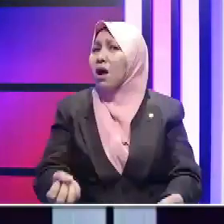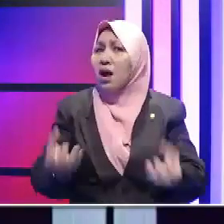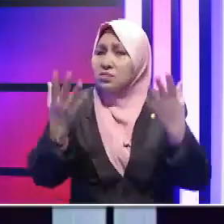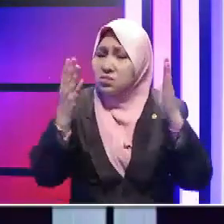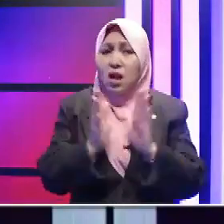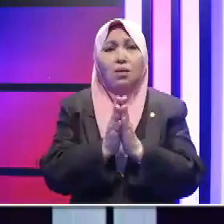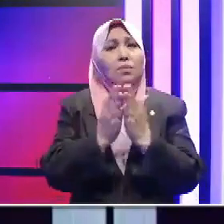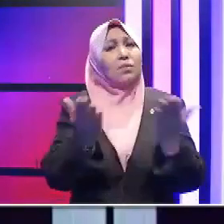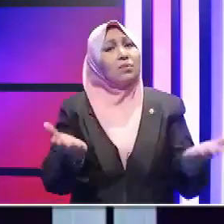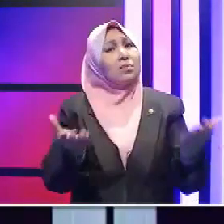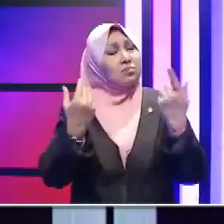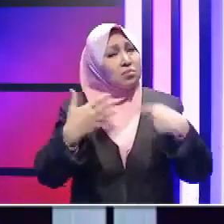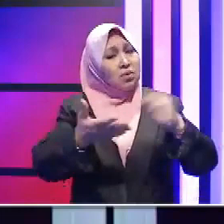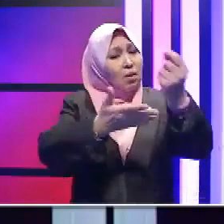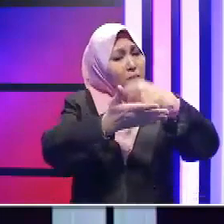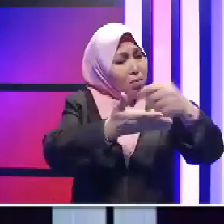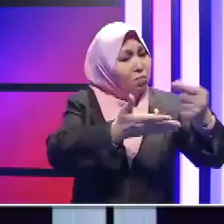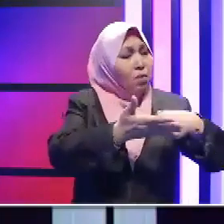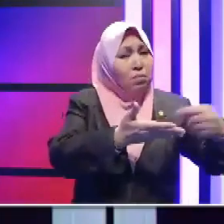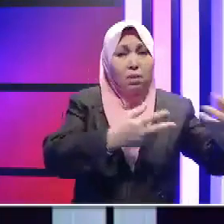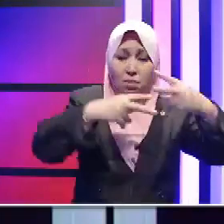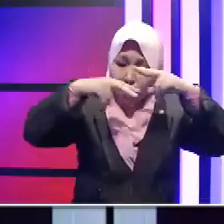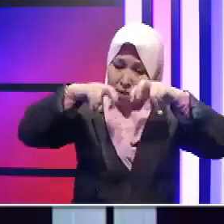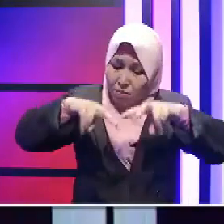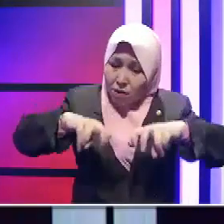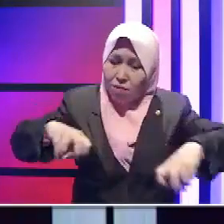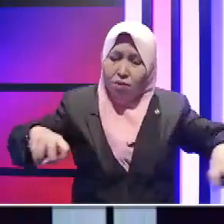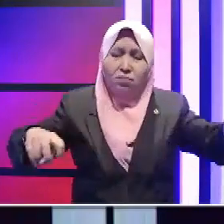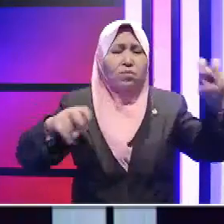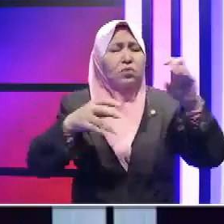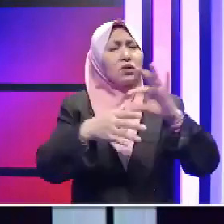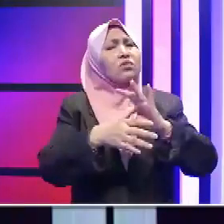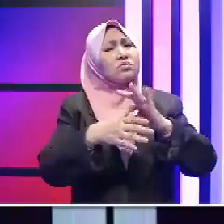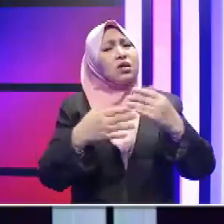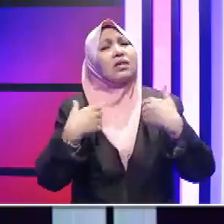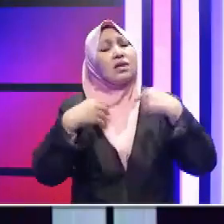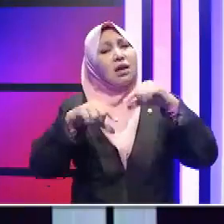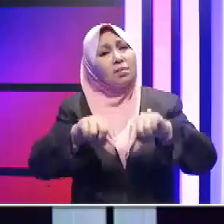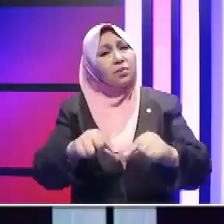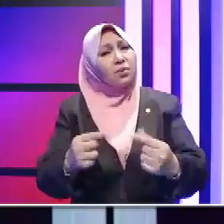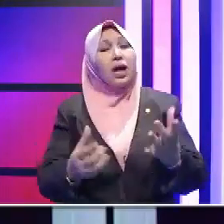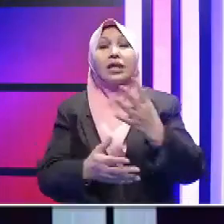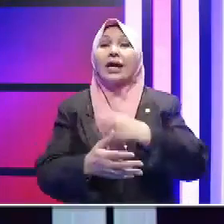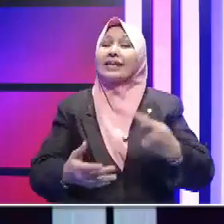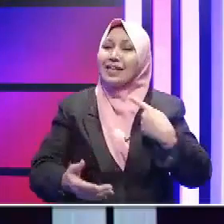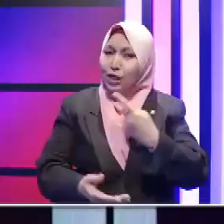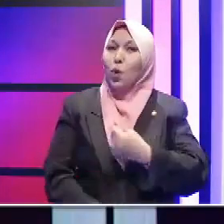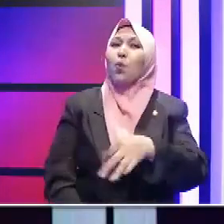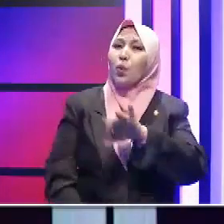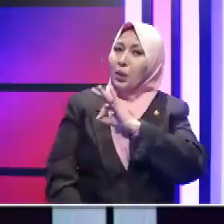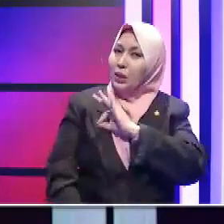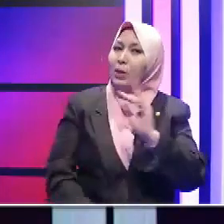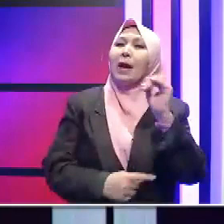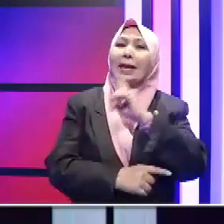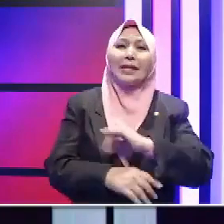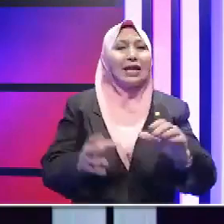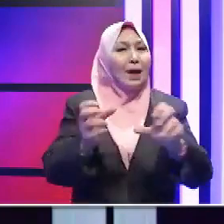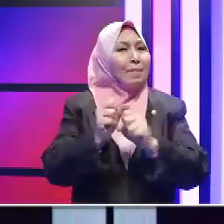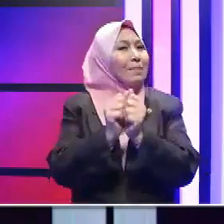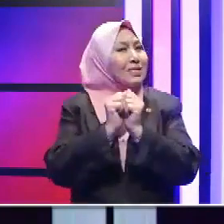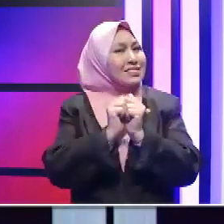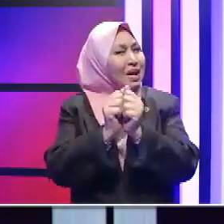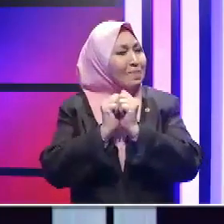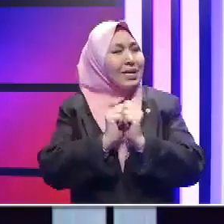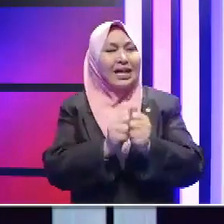yang dihasilkan oleh Beliau Menurut ketentuan mutiara isi kandung yang ada dalam Alquran itu beruntung pada hari ini dapat bersama dengan